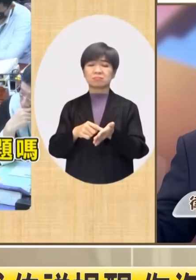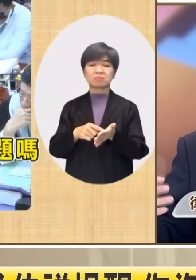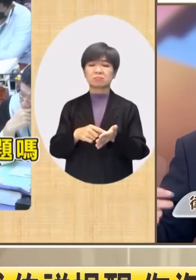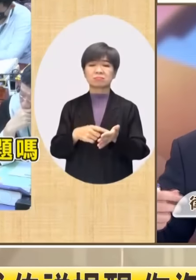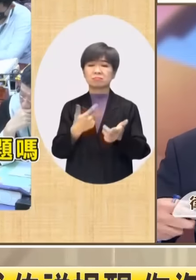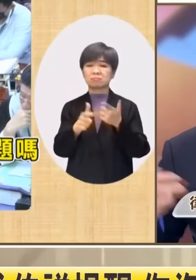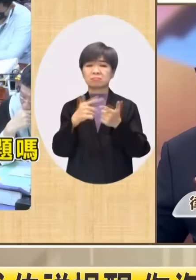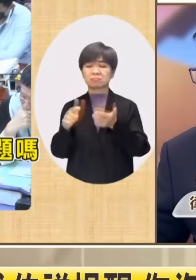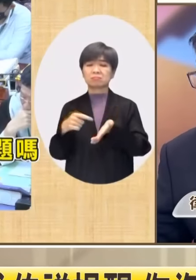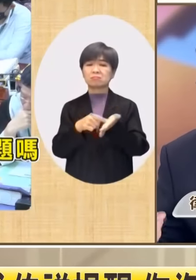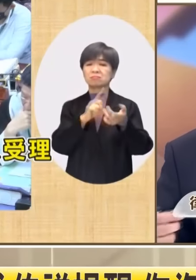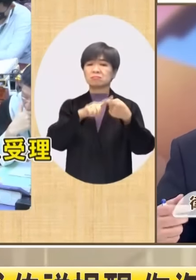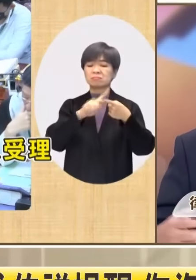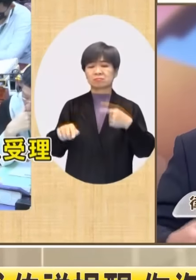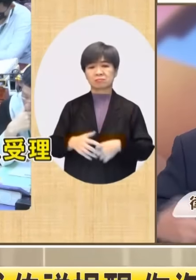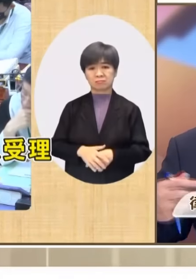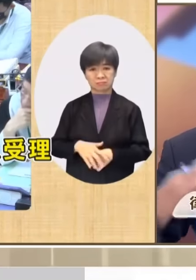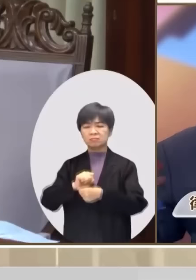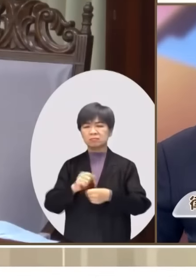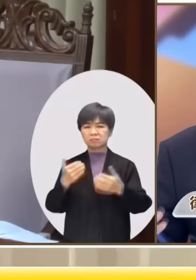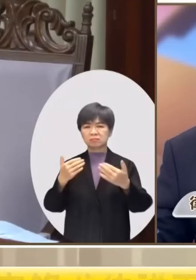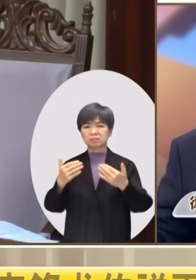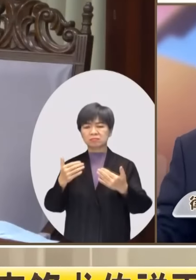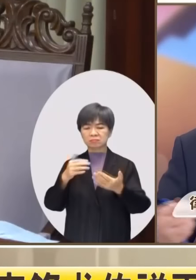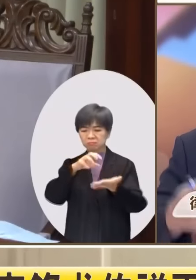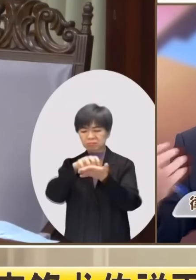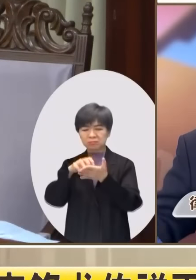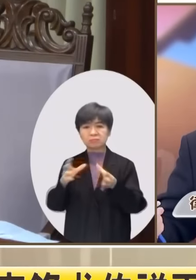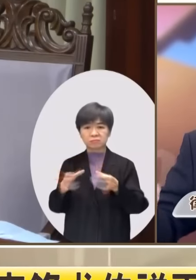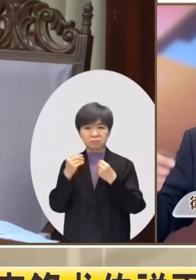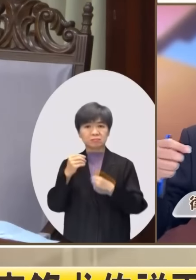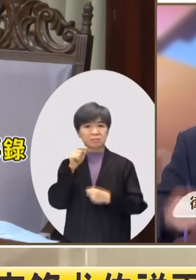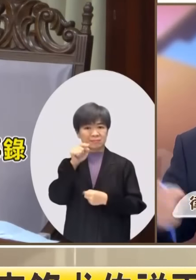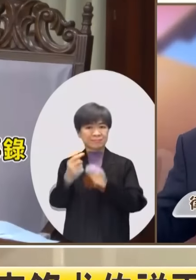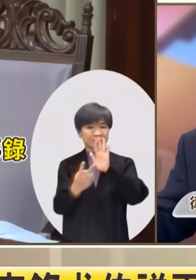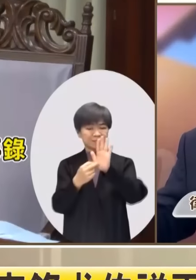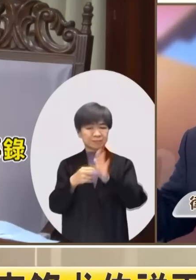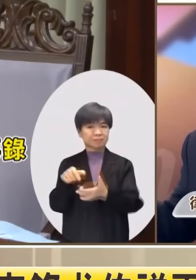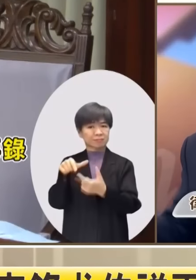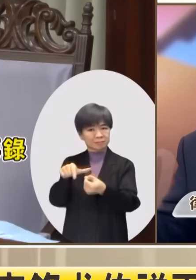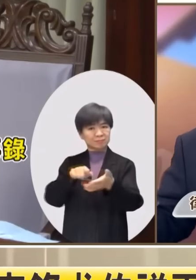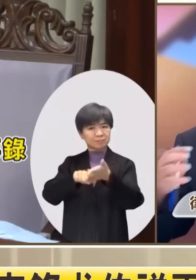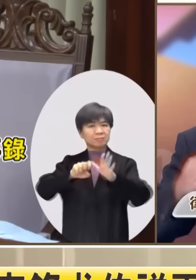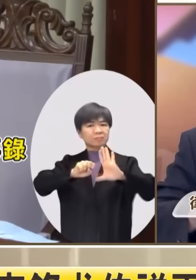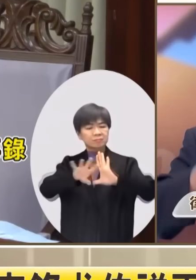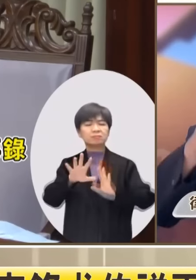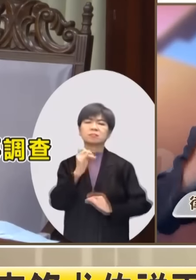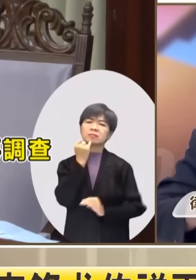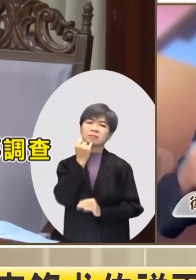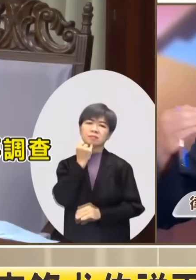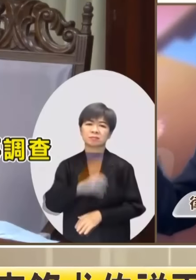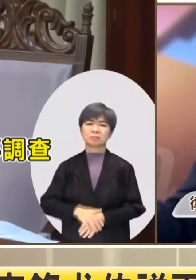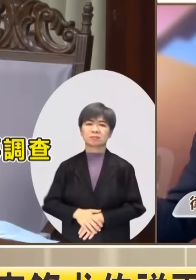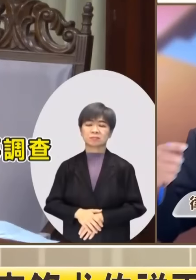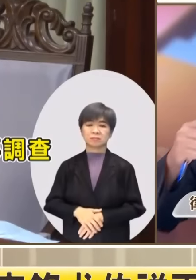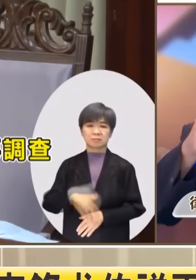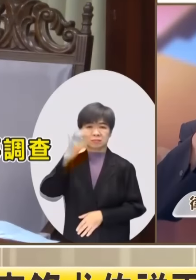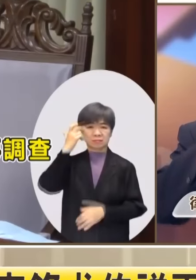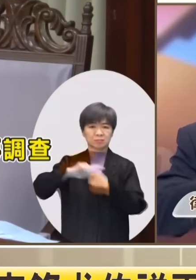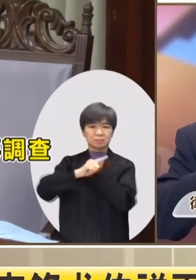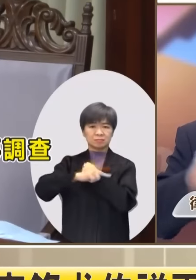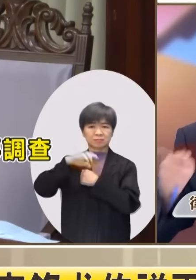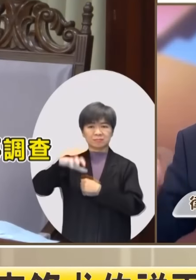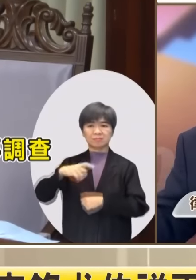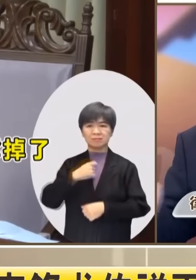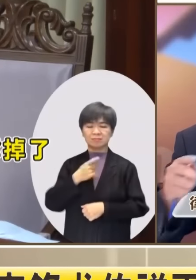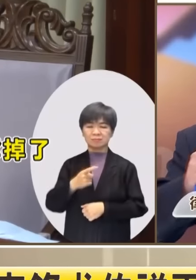免，就是用规避的方式，就不公开透明，不愿意负责延长自己的任期，所以被大法官宣告违宪，连修